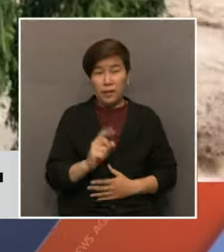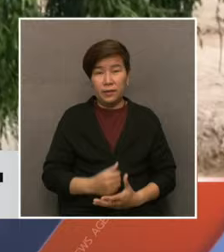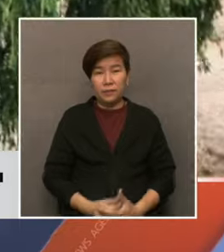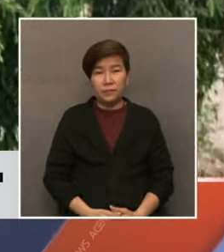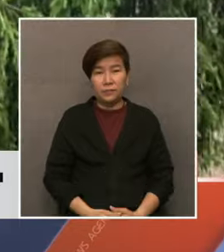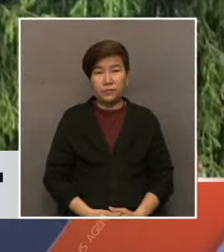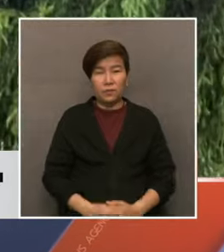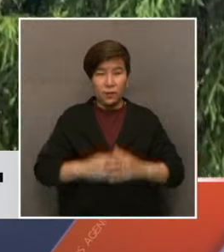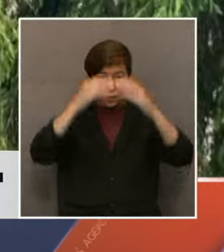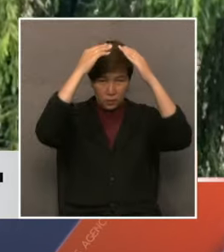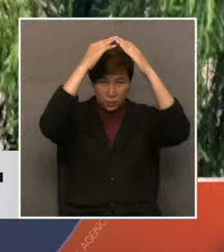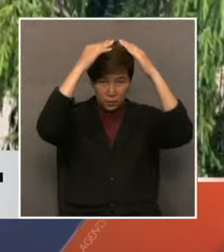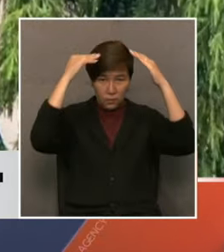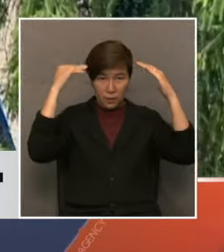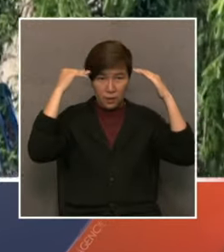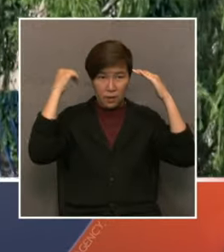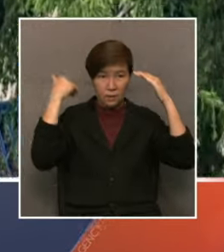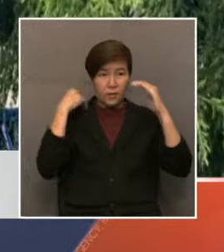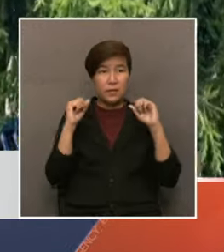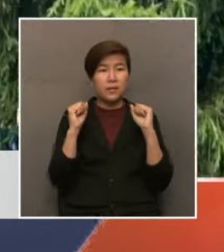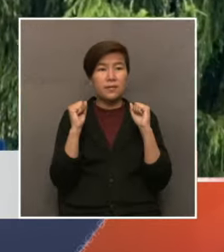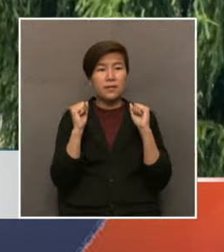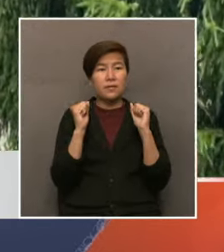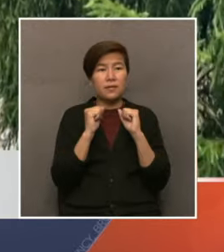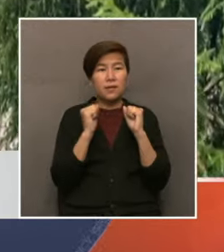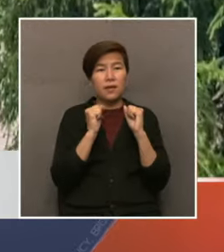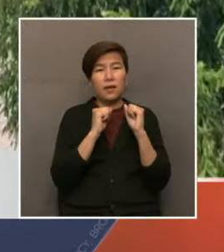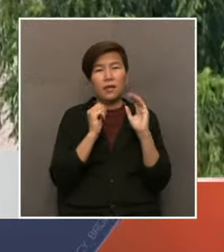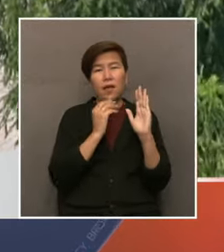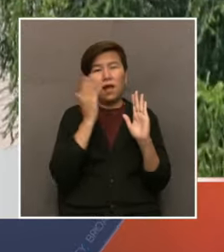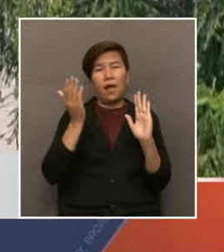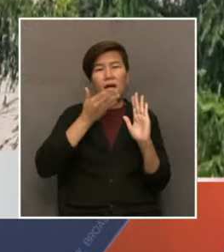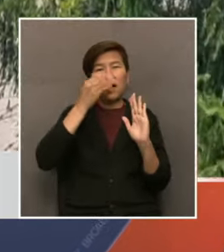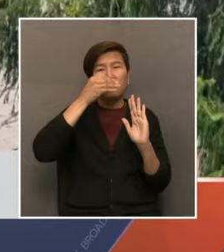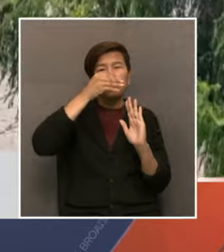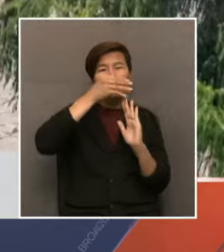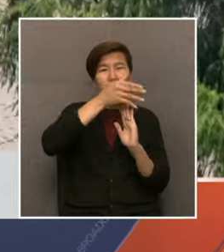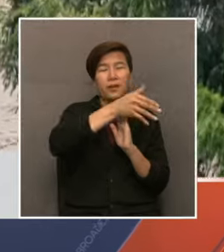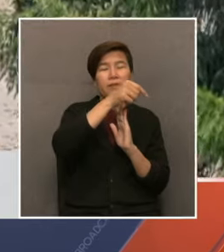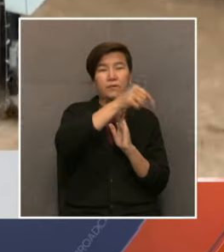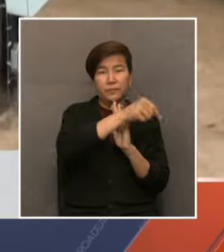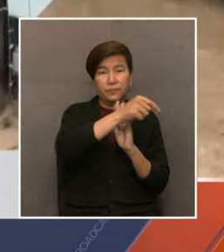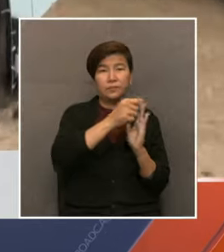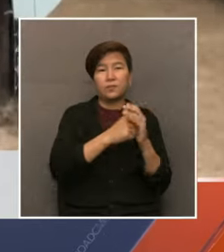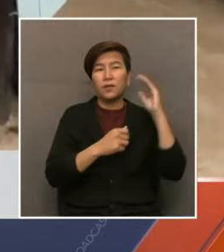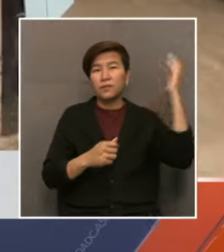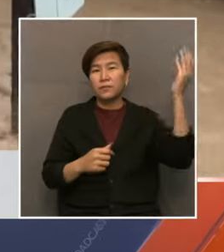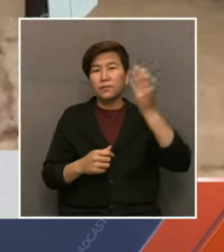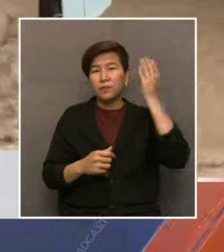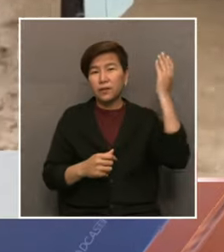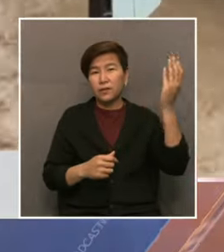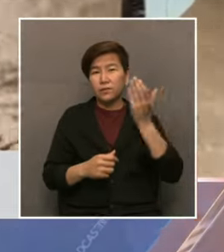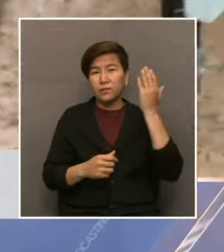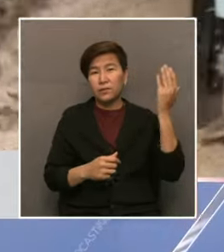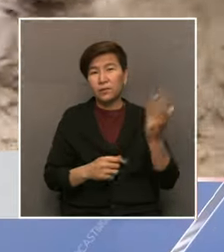ที่เวียดนามเนี่ยครับก็จะมีมวลอากาศเย็นเนี่ยบล็อกไว้อยู่หรือกั้นไว้อยู่นะครับพายุก็ ยังเคลื่อนตัวผ่านทางภูมิประเทศ